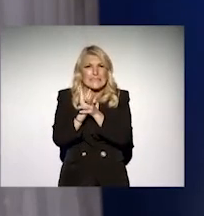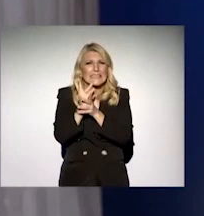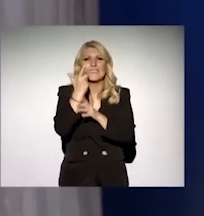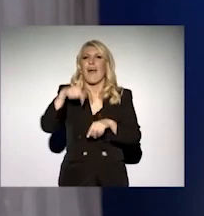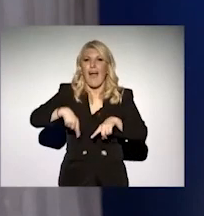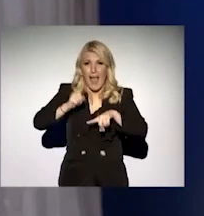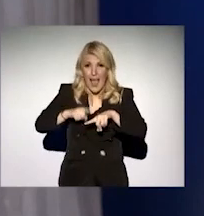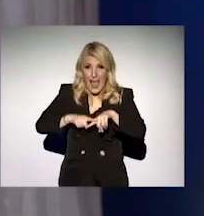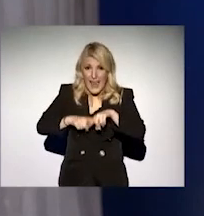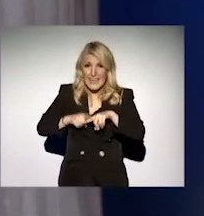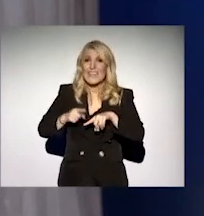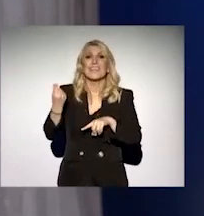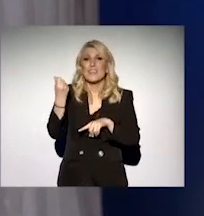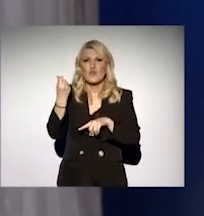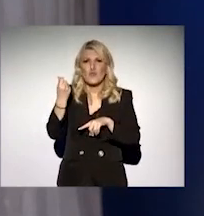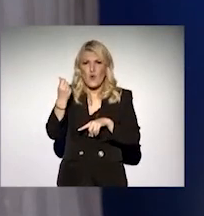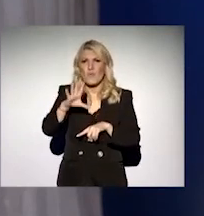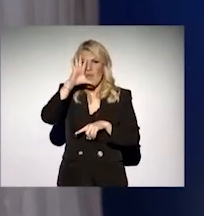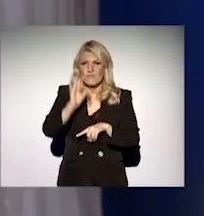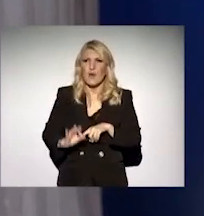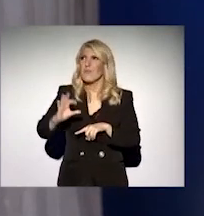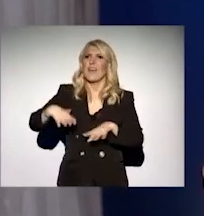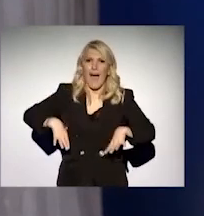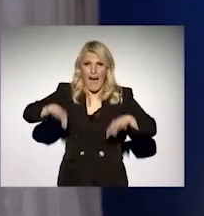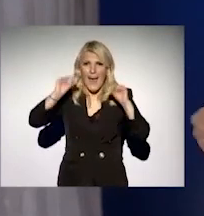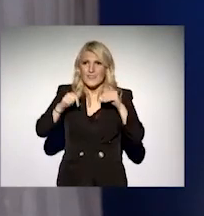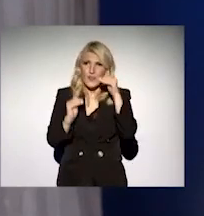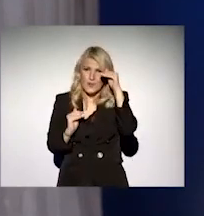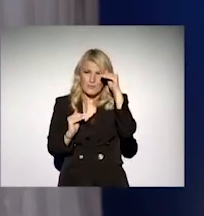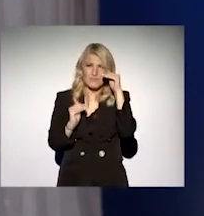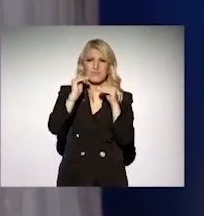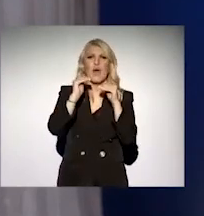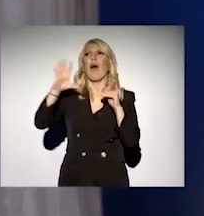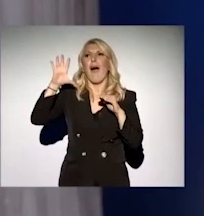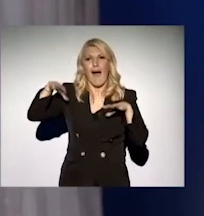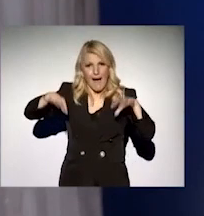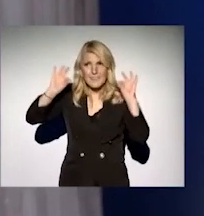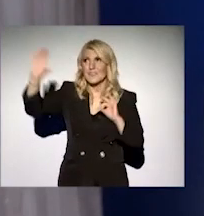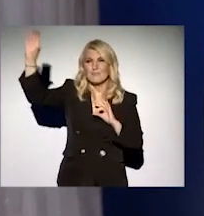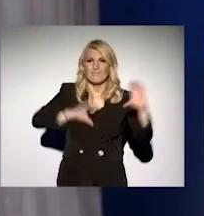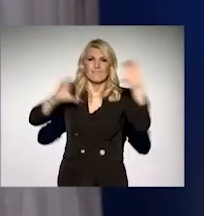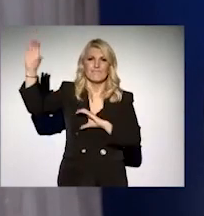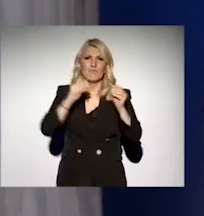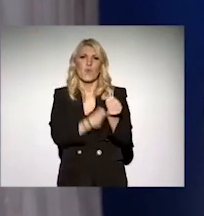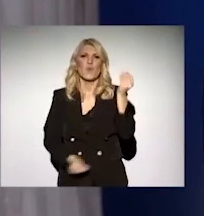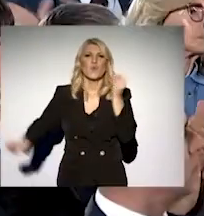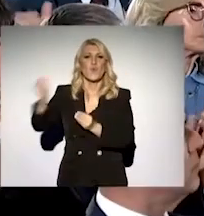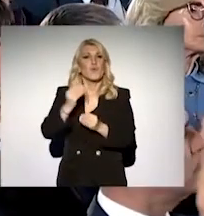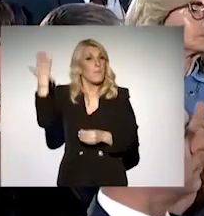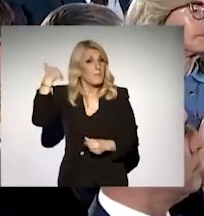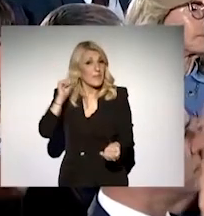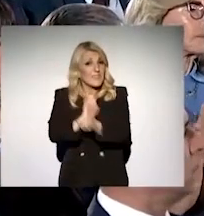στο δημόσιο διάλογο από άλλα κόμματα, πάντα τις σεβόμαστε, πάντα θεωρούμε ότι έχουν πολύ χρήσιμα συμπεράσματα να μας